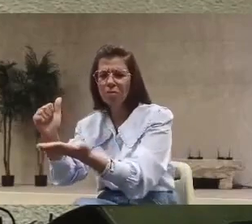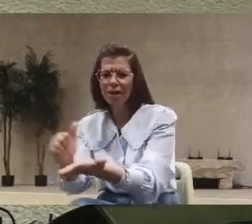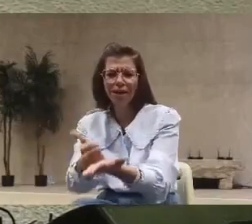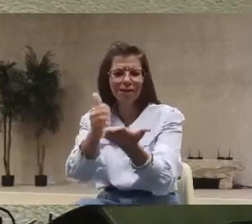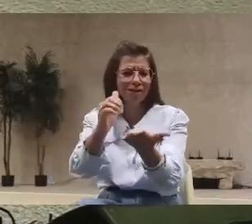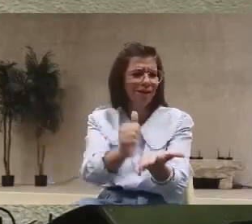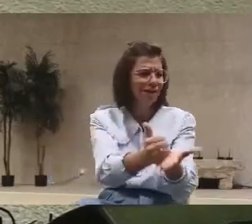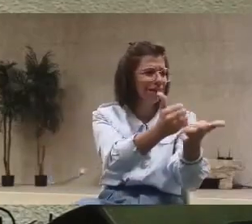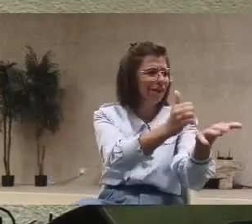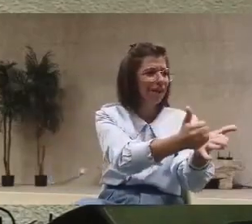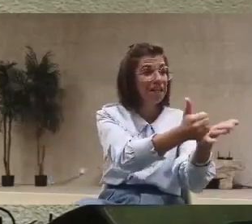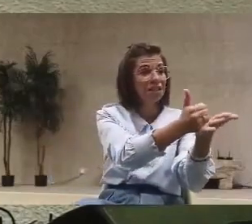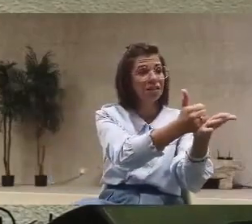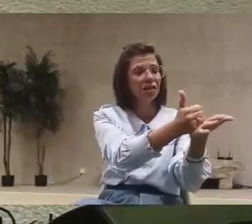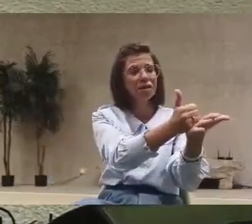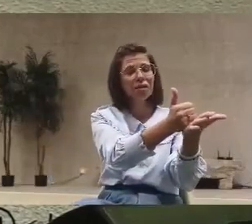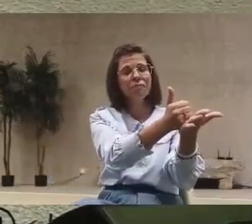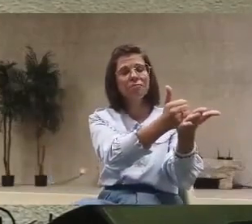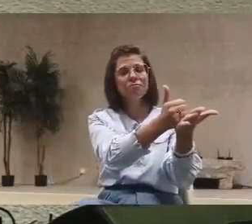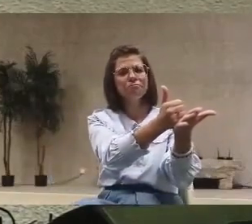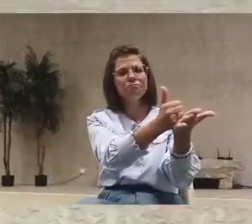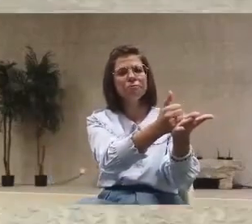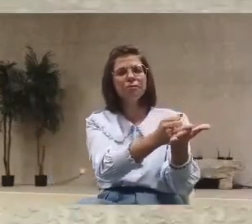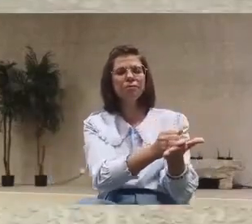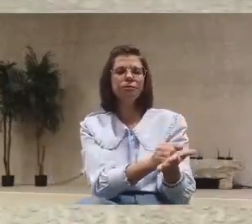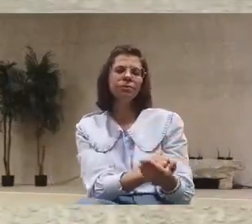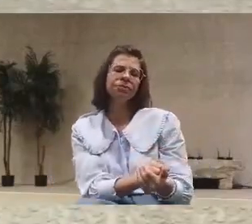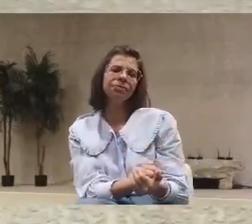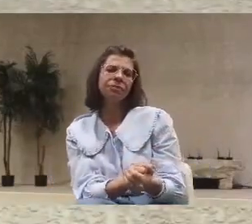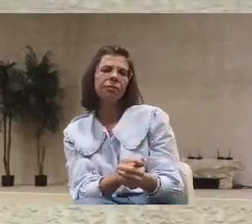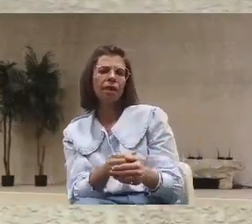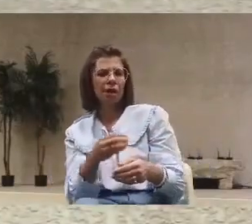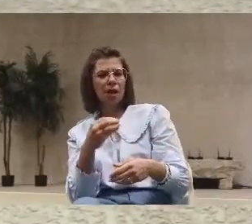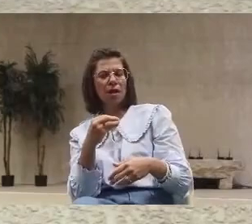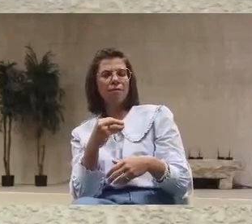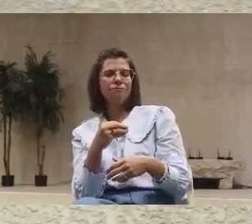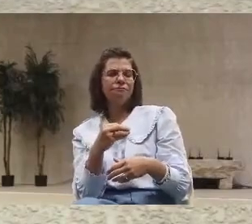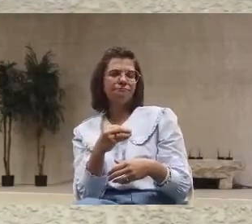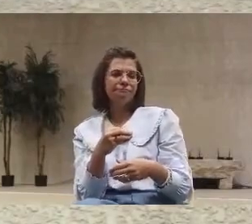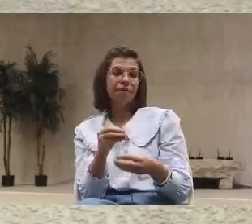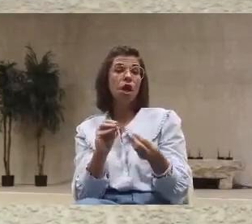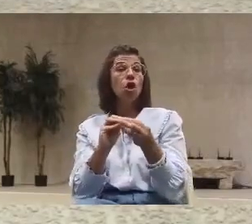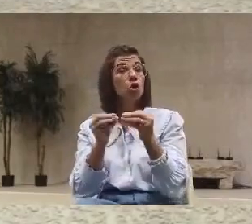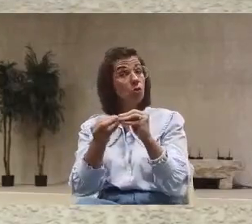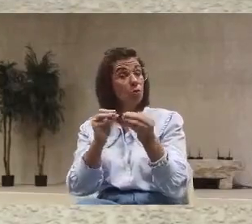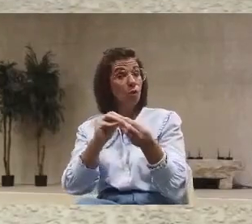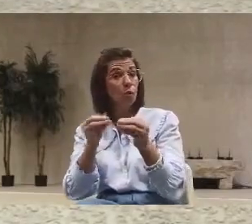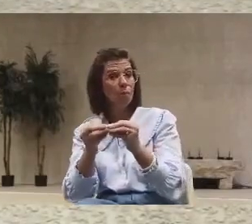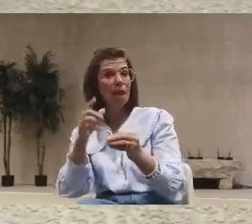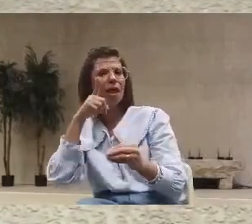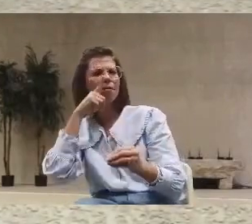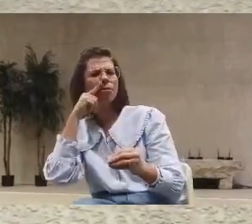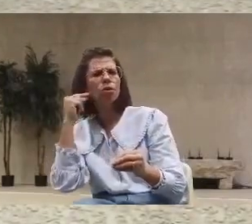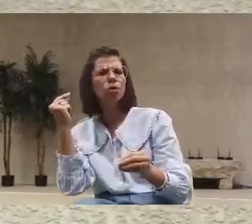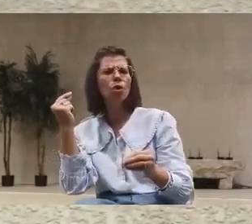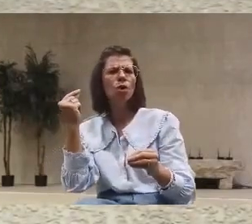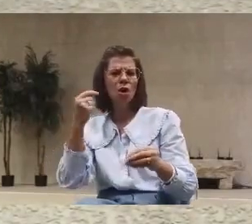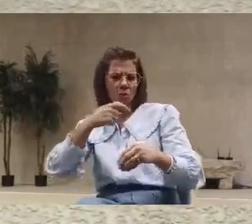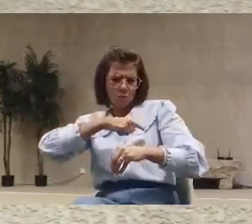ça va résoudre le problème fondamental de l'homme ? pas du tout les détresses morales